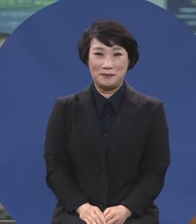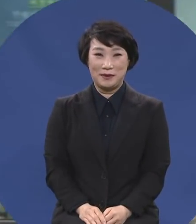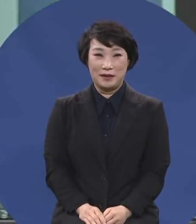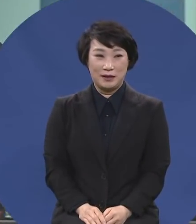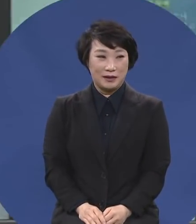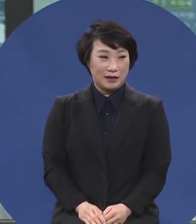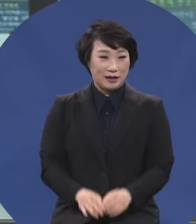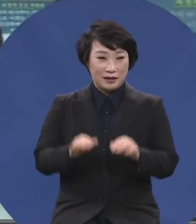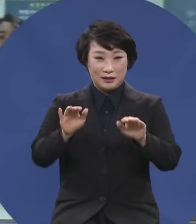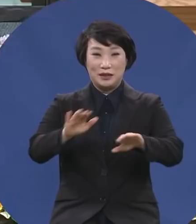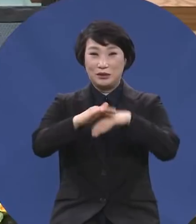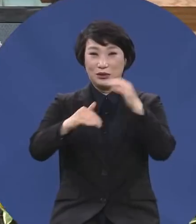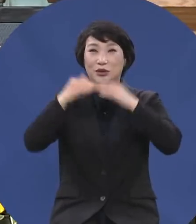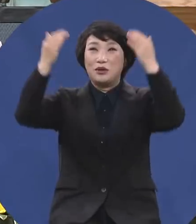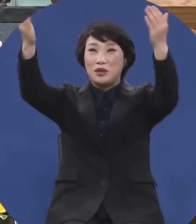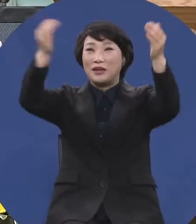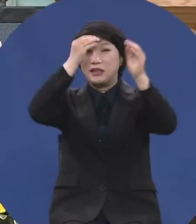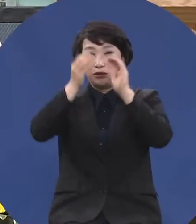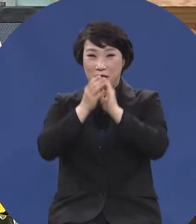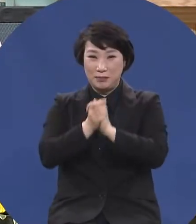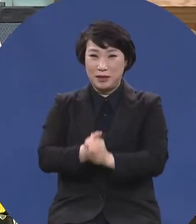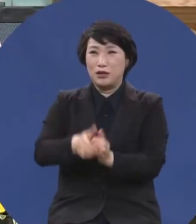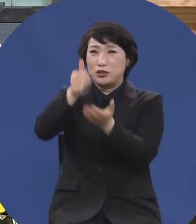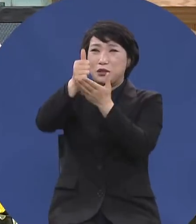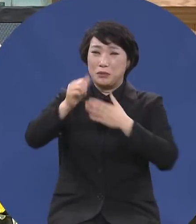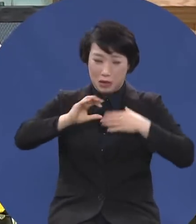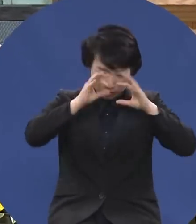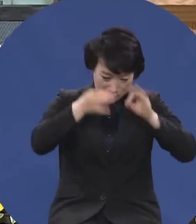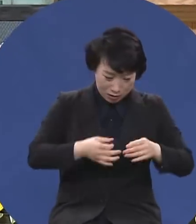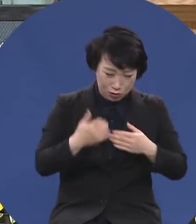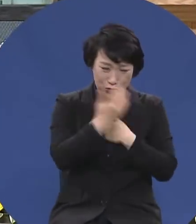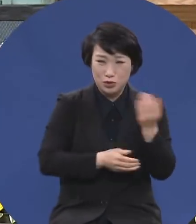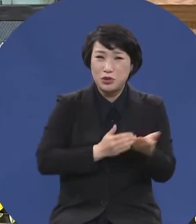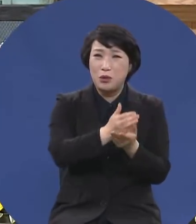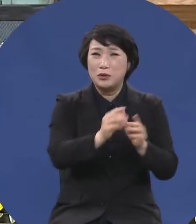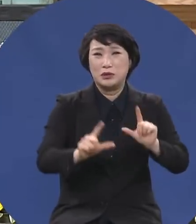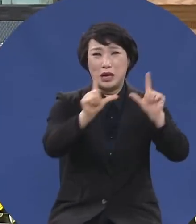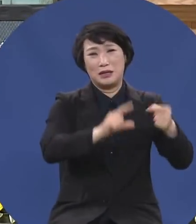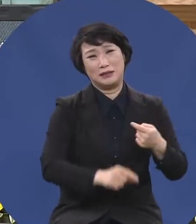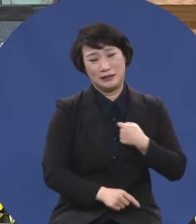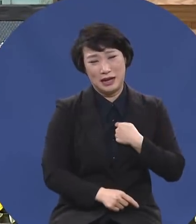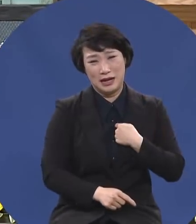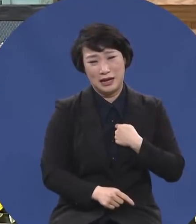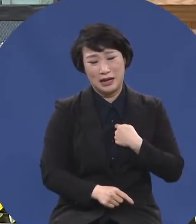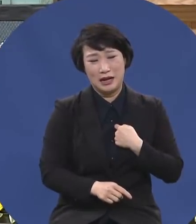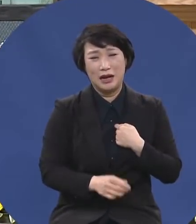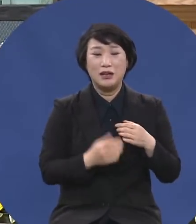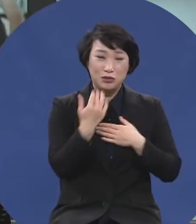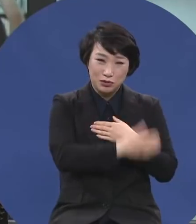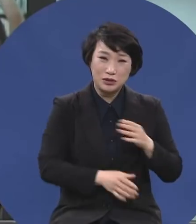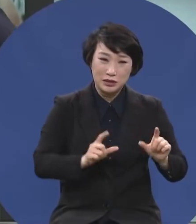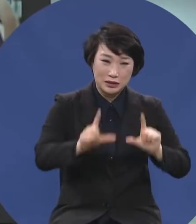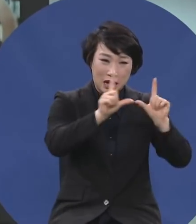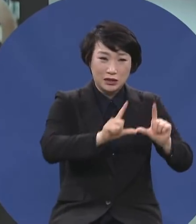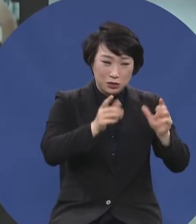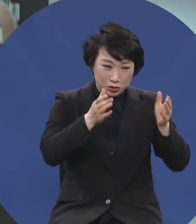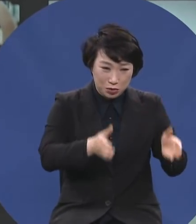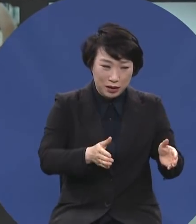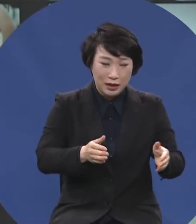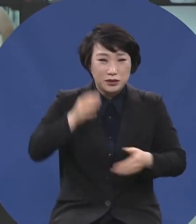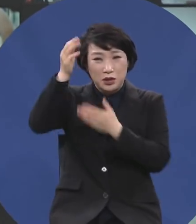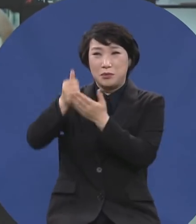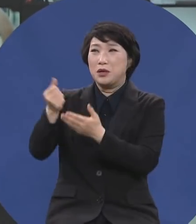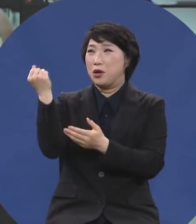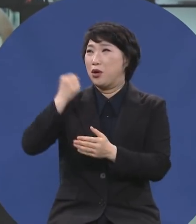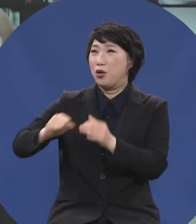두 손 한쪽 들고, 주님 내가 육으로 살았어요. 육으로 사는 동안